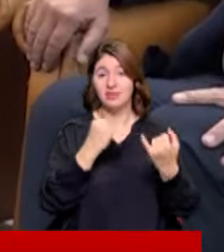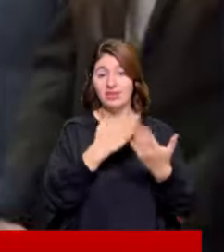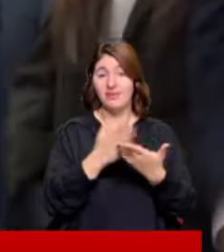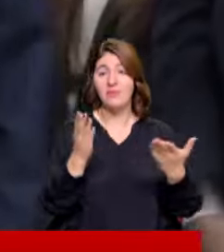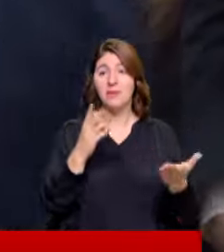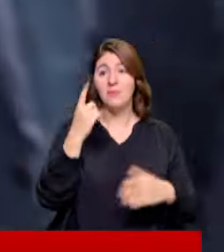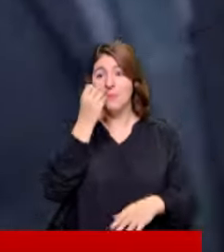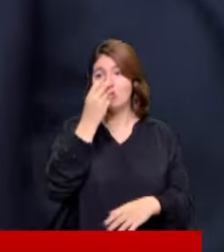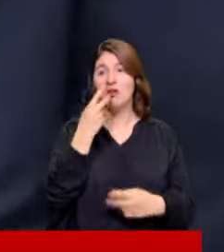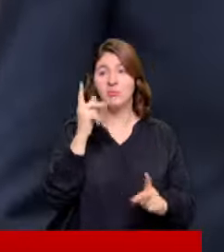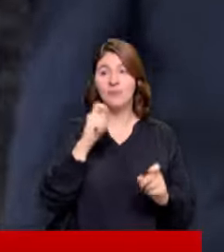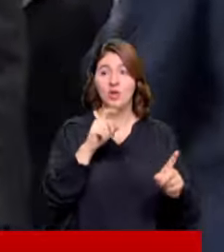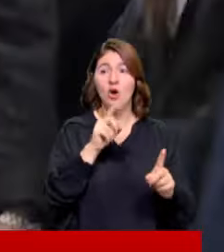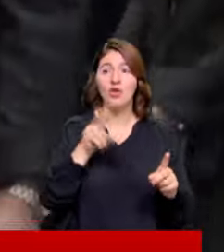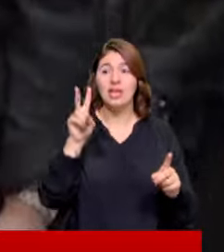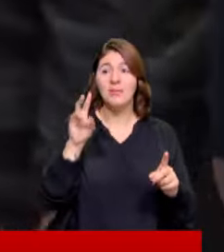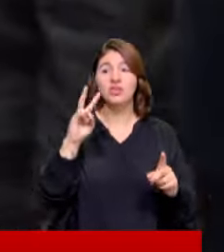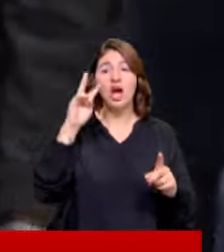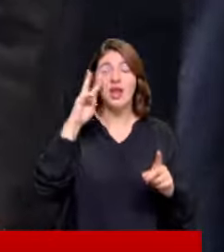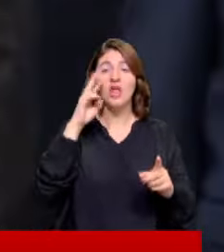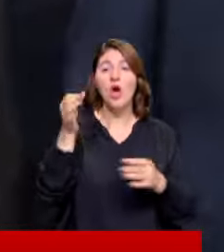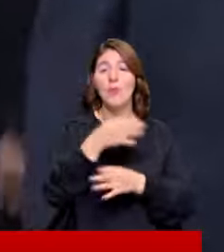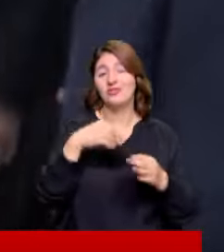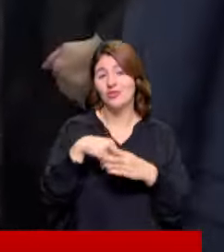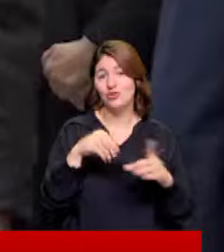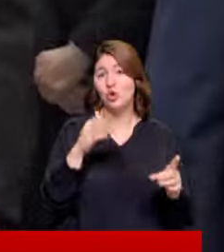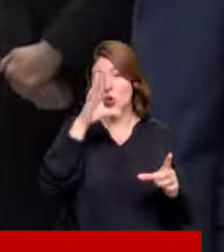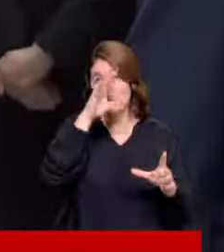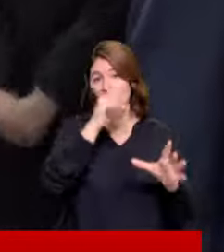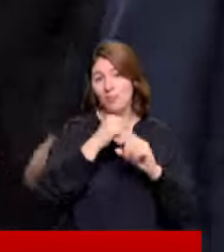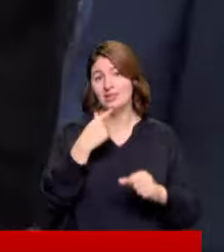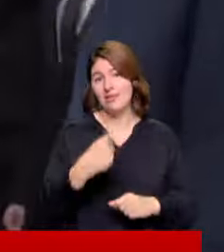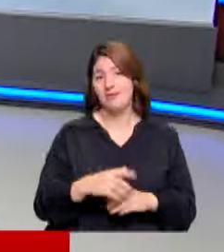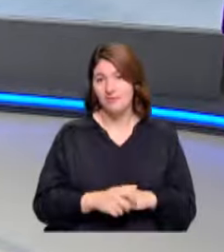Devlet Bahçeli açıklama yaptı. 17-25 Aralık operasyonu için kumpas dedi.